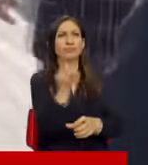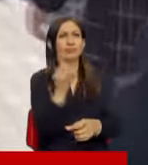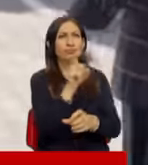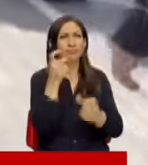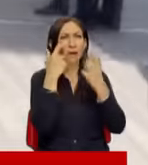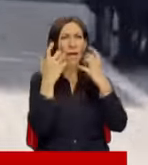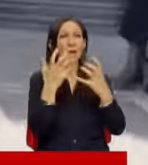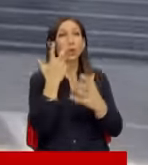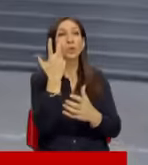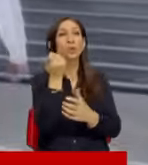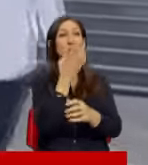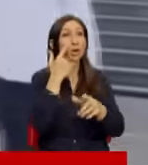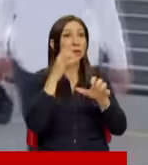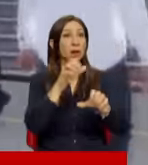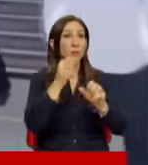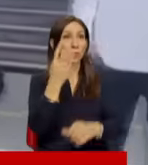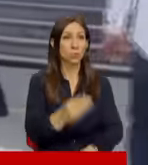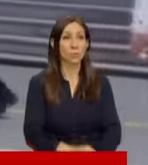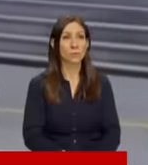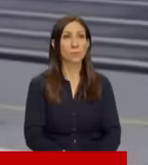etti. 3 kişi gözaltına alındı.